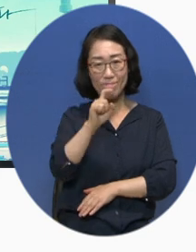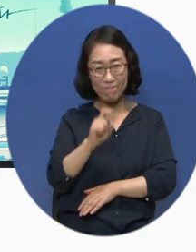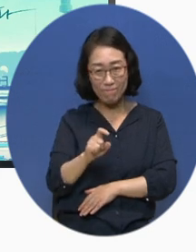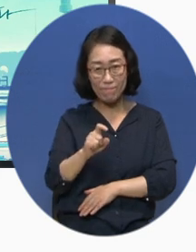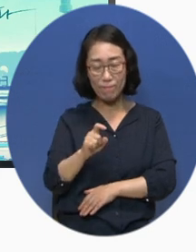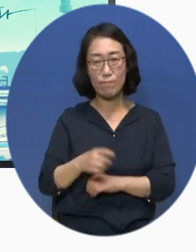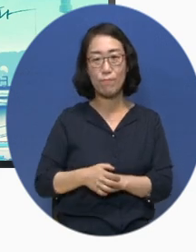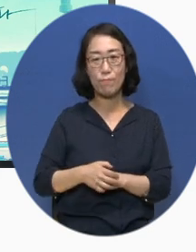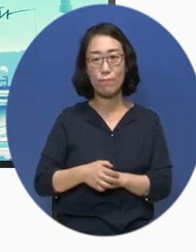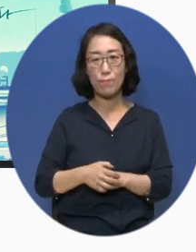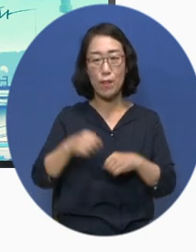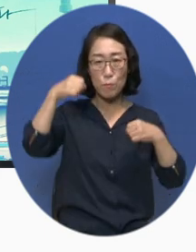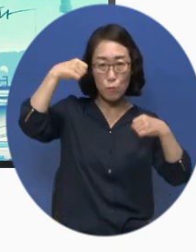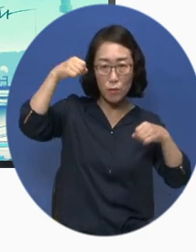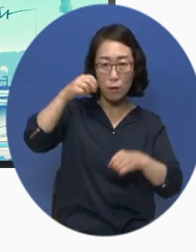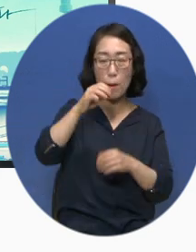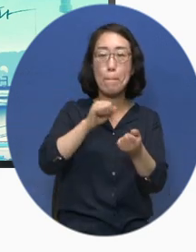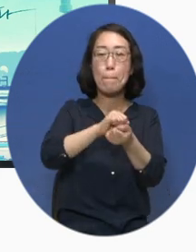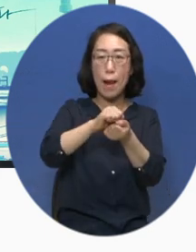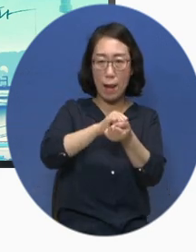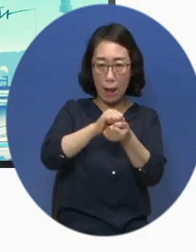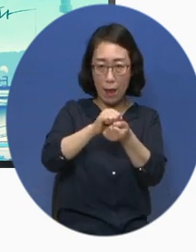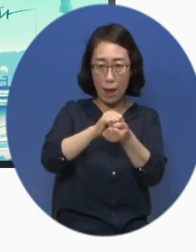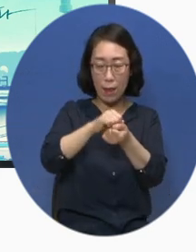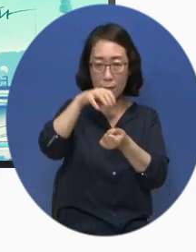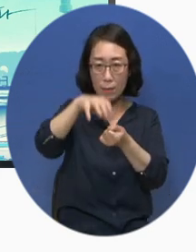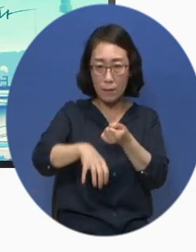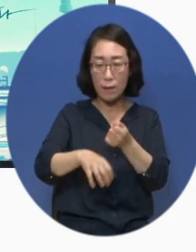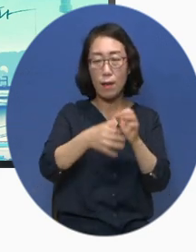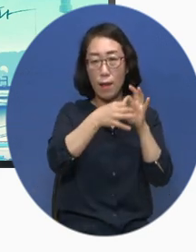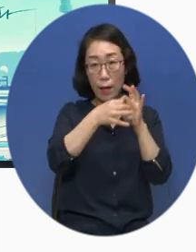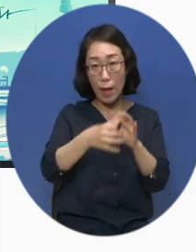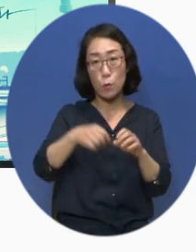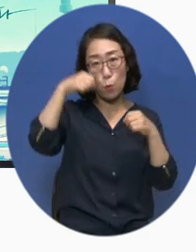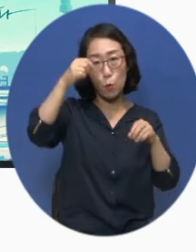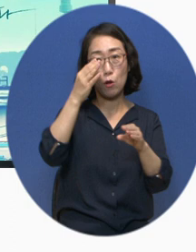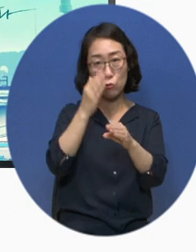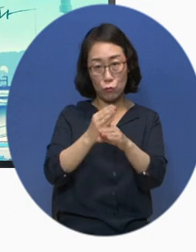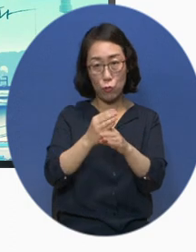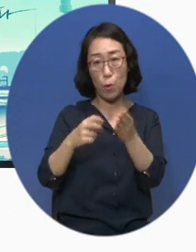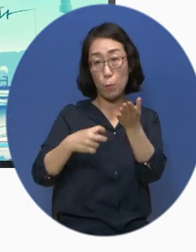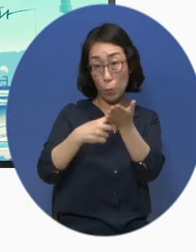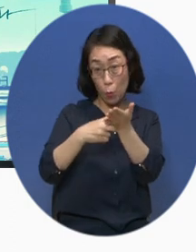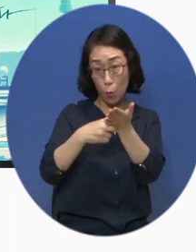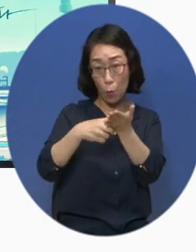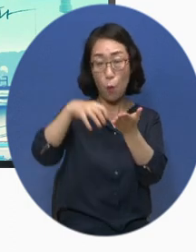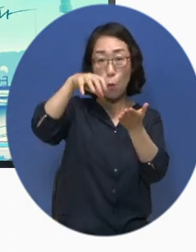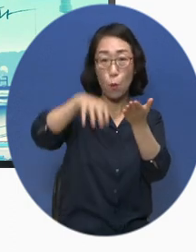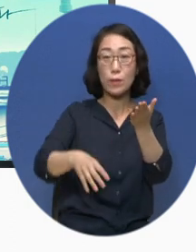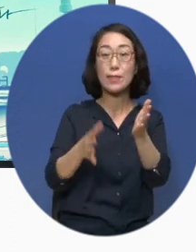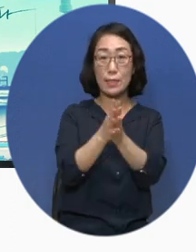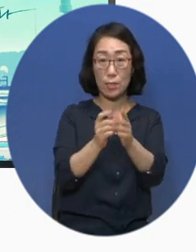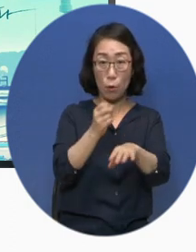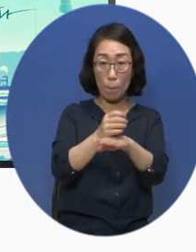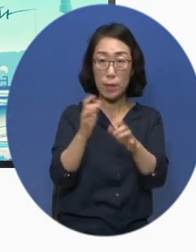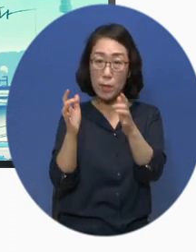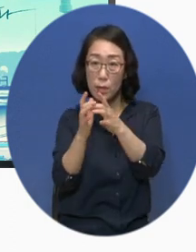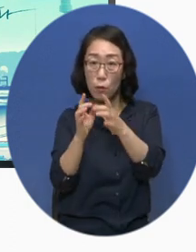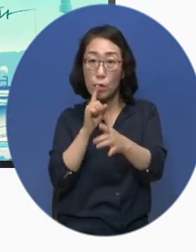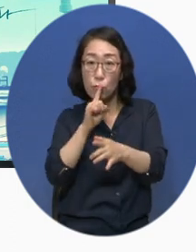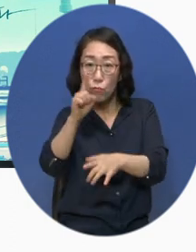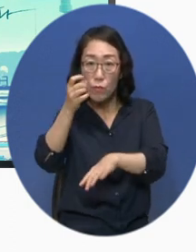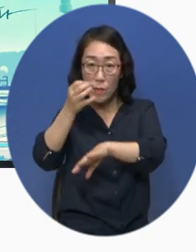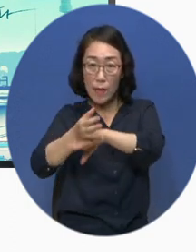뮤지컬 빨래는 동양예술극장 1관에서 공연되며 티켓은 현장 구매 또는 온라인 예매를 할 수